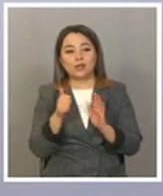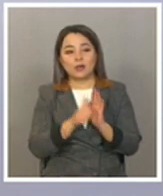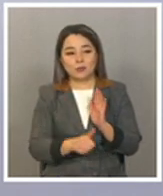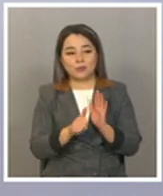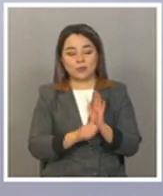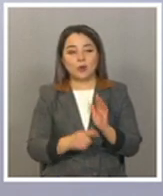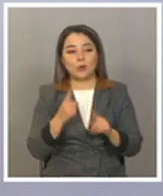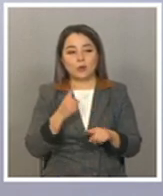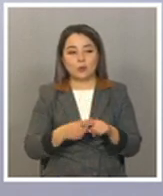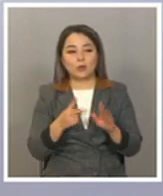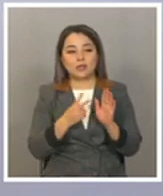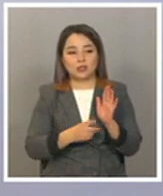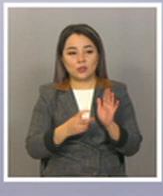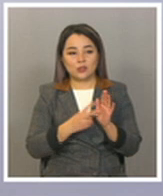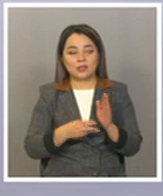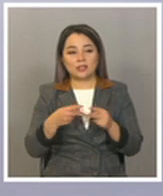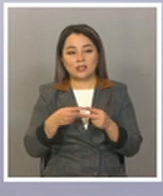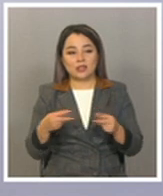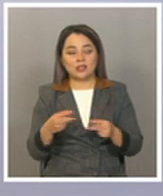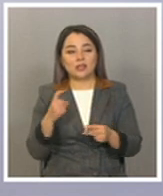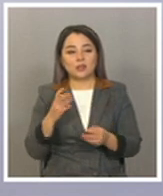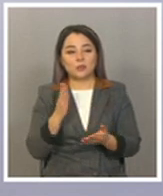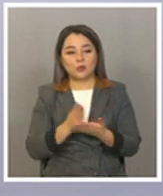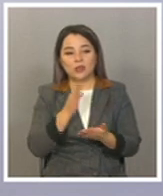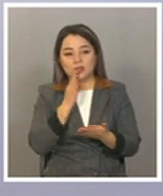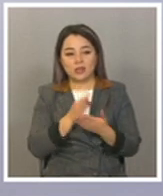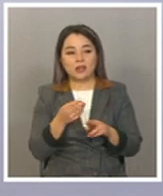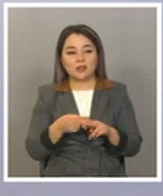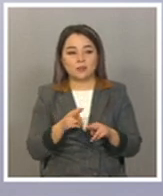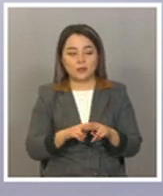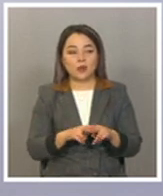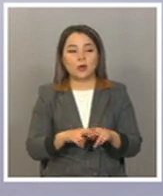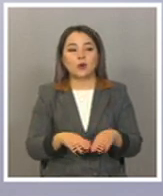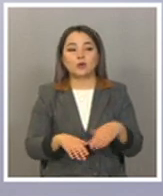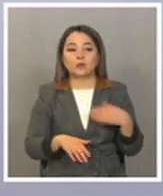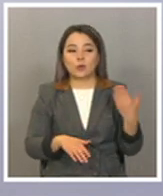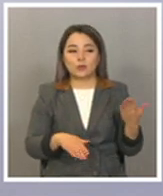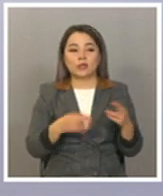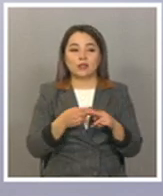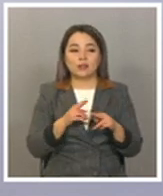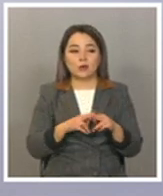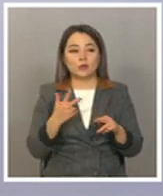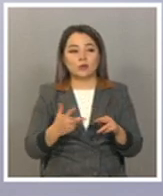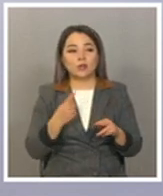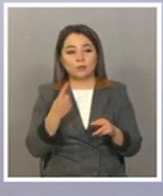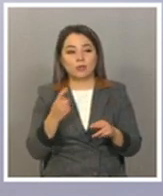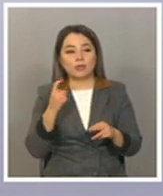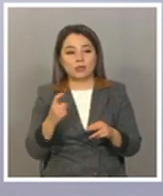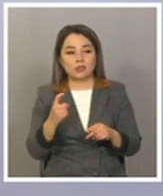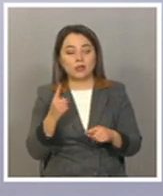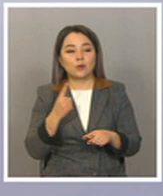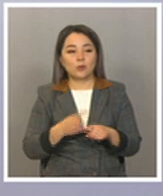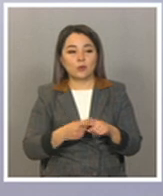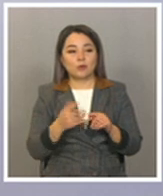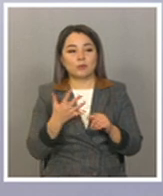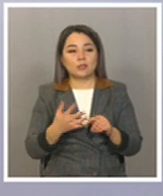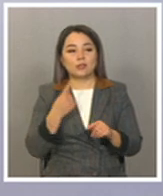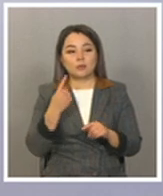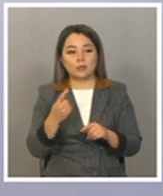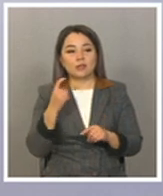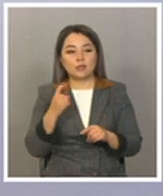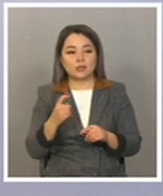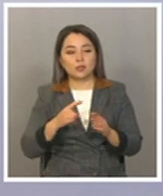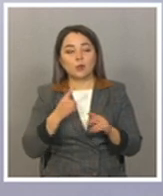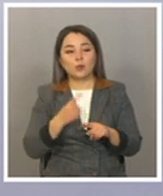700 тең x болады. Бұл жердегі теңдеудің сол жағындағы 3-тен 1 x пен 100-ден 60-тың көбейтіндісі